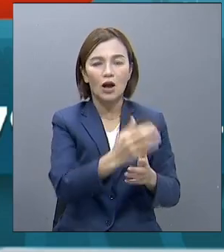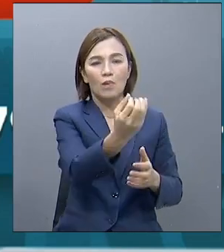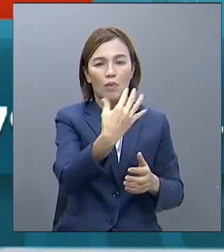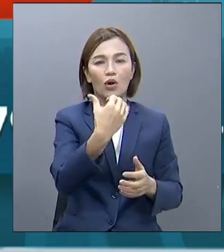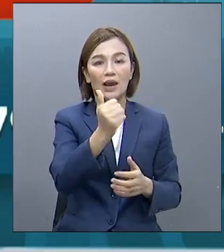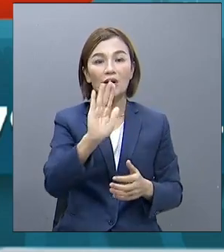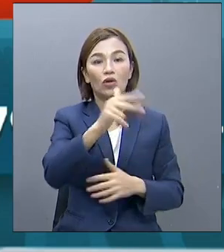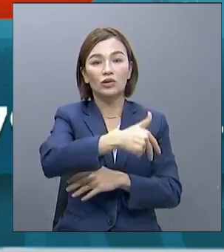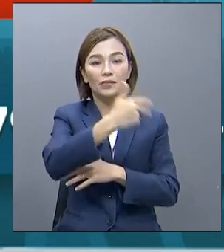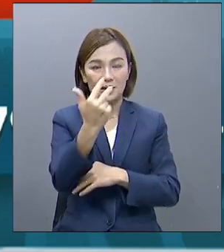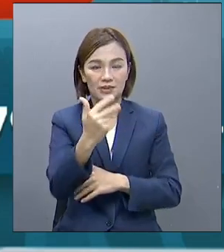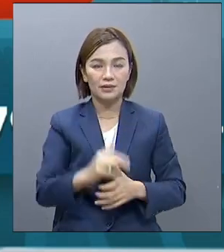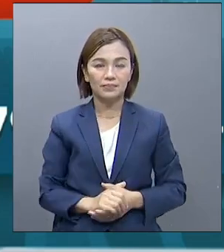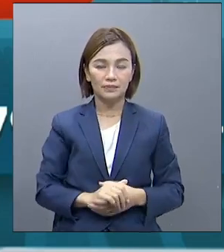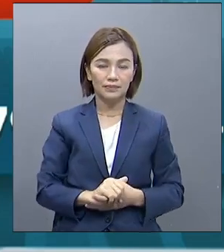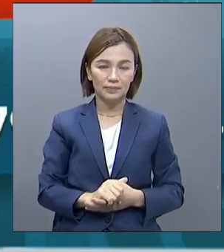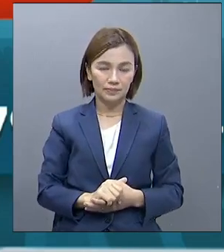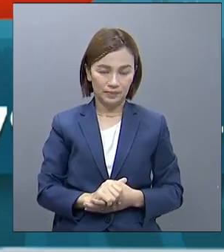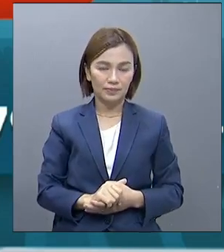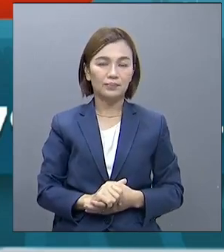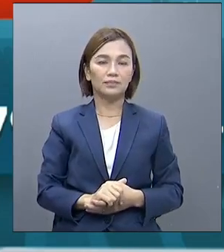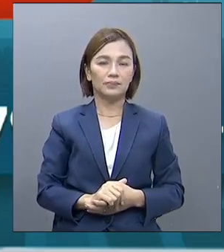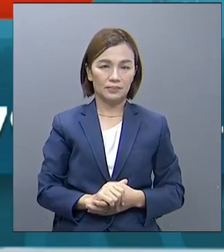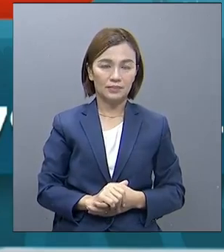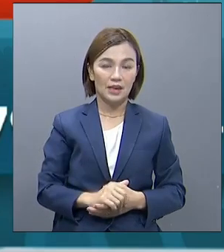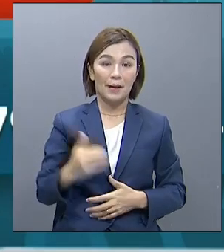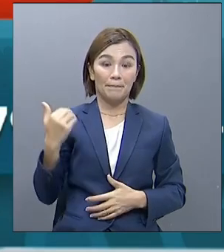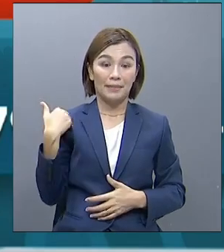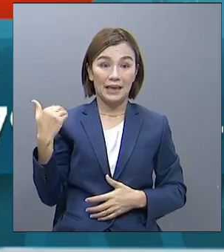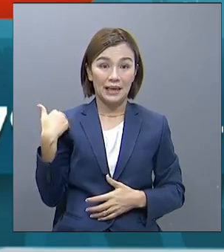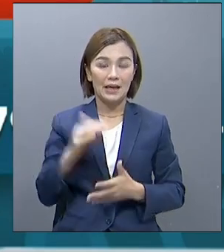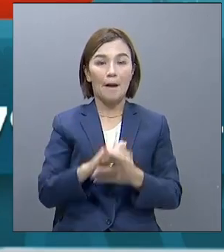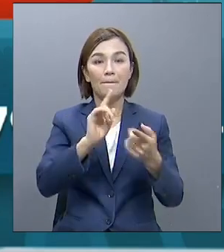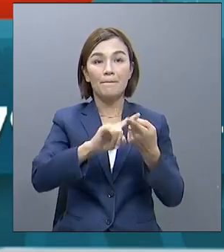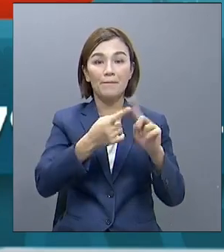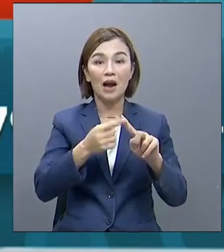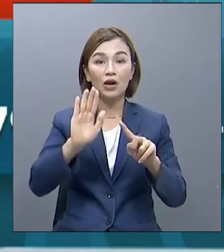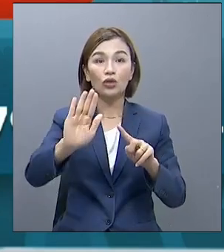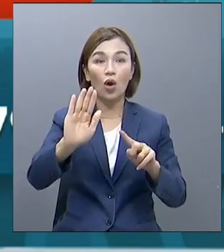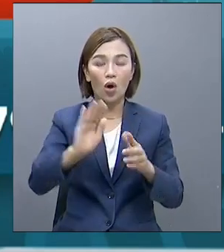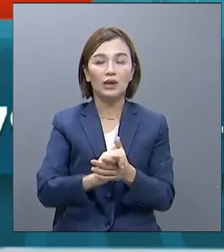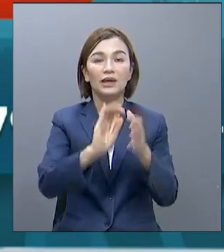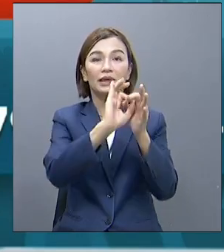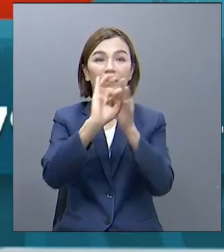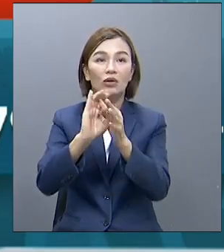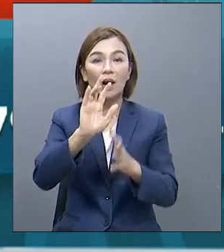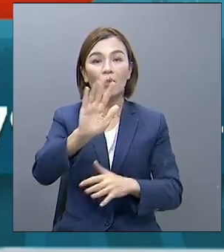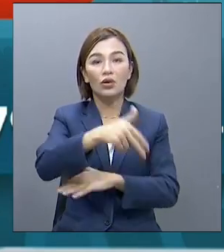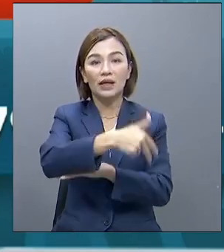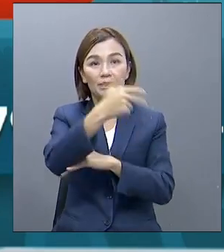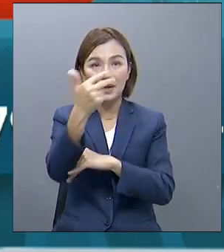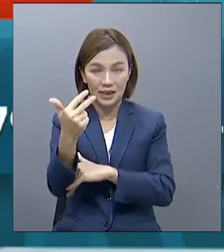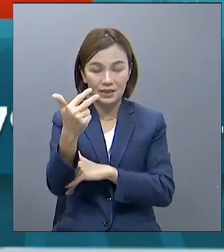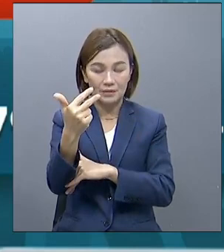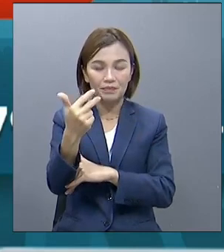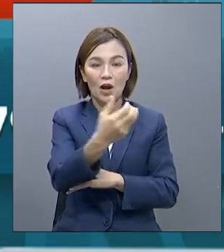กไทย PBSอีกหนึ่งช่องทางค่ะสามารถเพิ่มเพื่อนได้ผ่าน LINE ID @ร้องทุกไทย PBS นะคะส่งเรื่องเข้